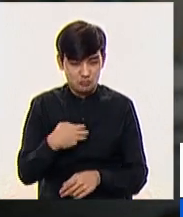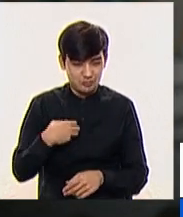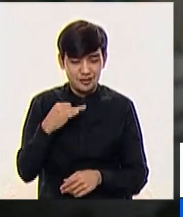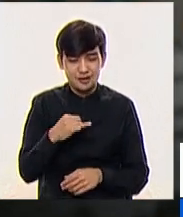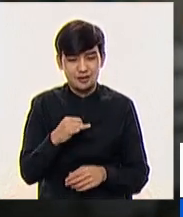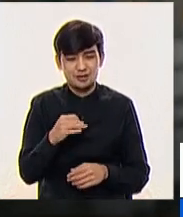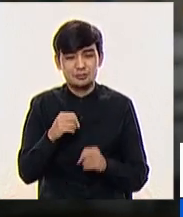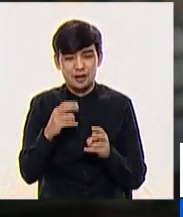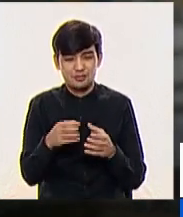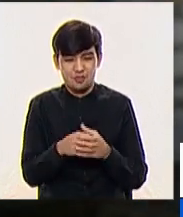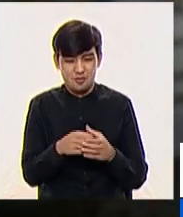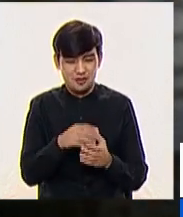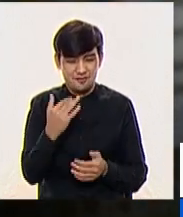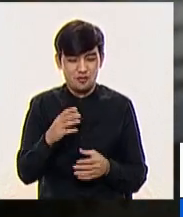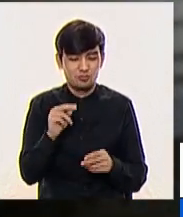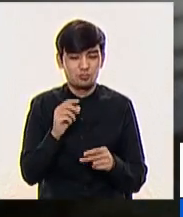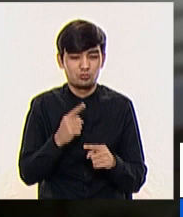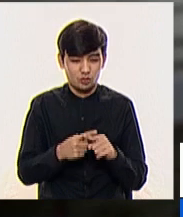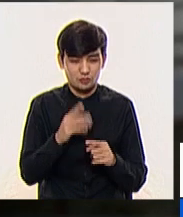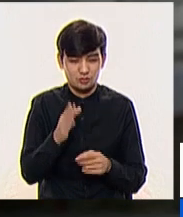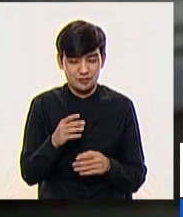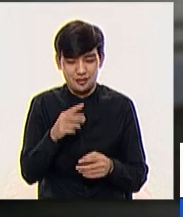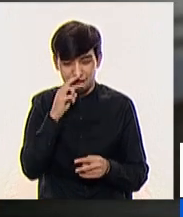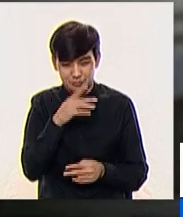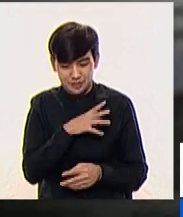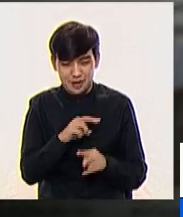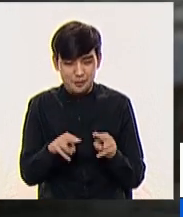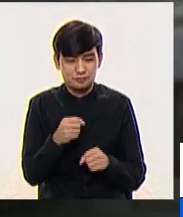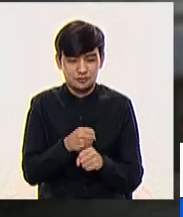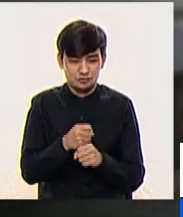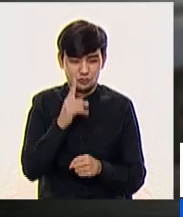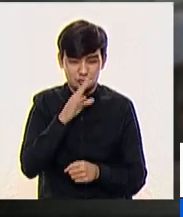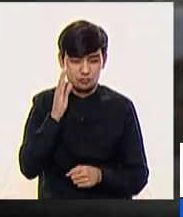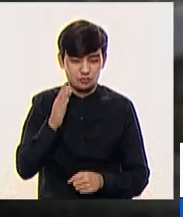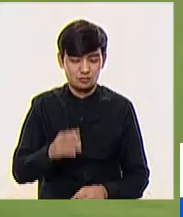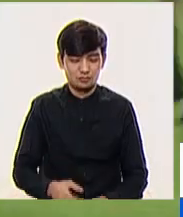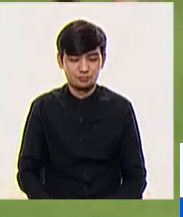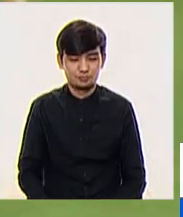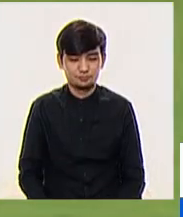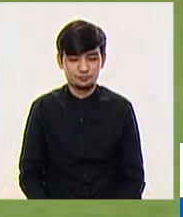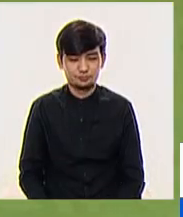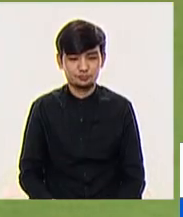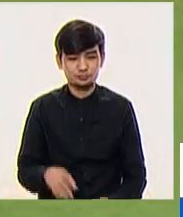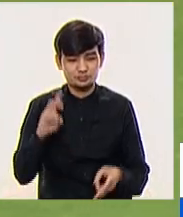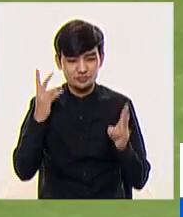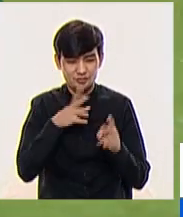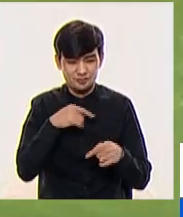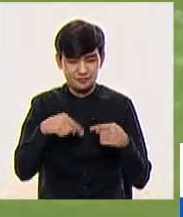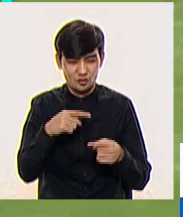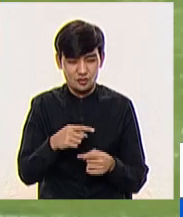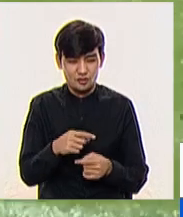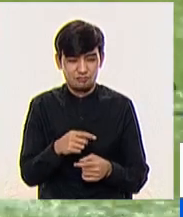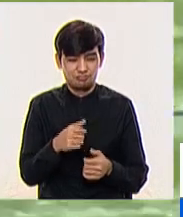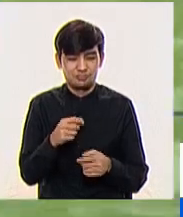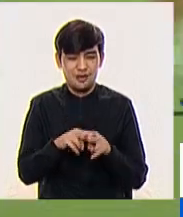будут проведены дополнительные мероприятия по недопущению подобных ситуаций в дальнейшем. Оскандалившийся матч закончился